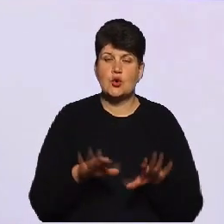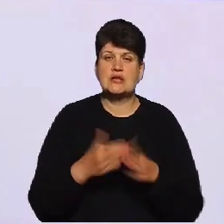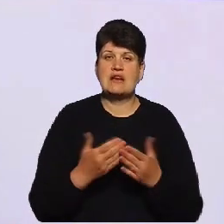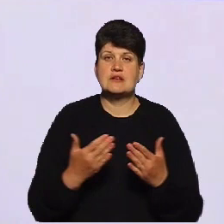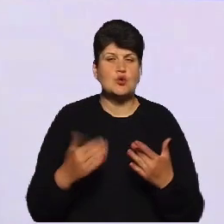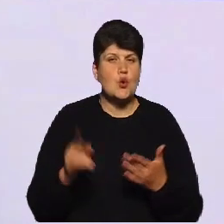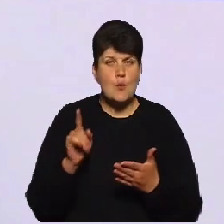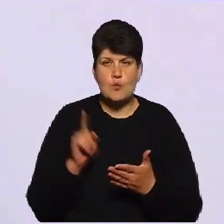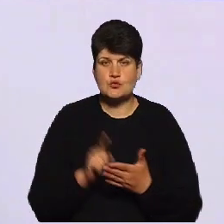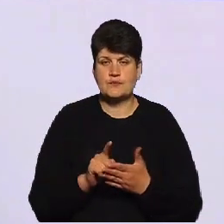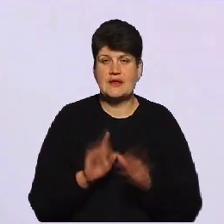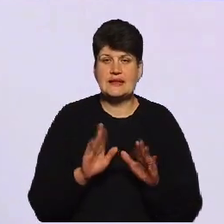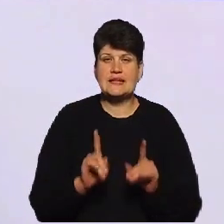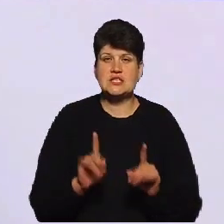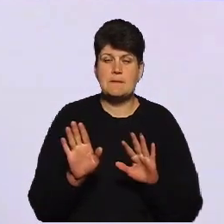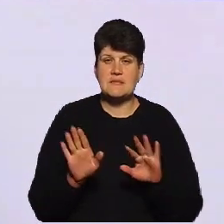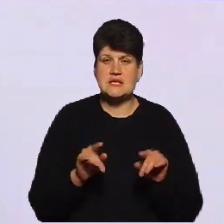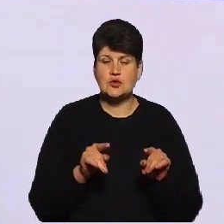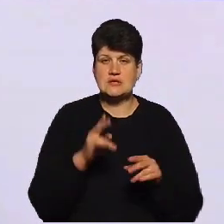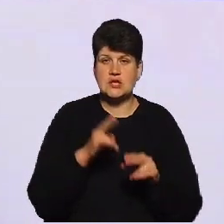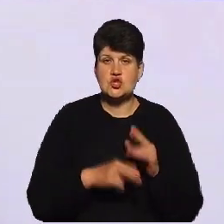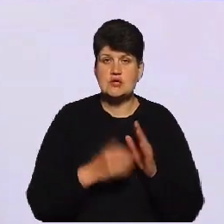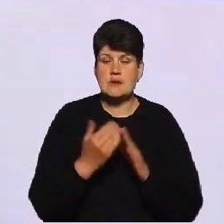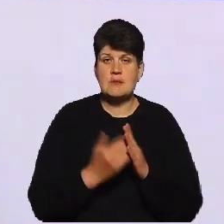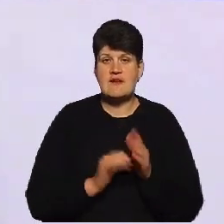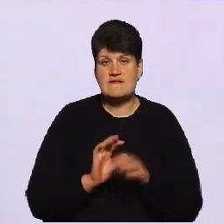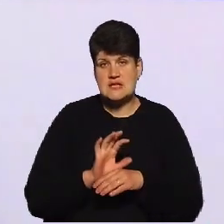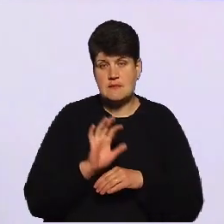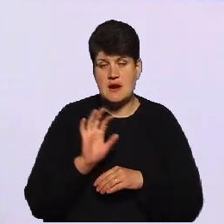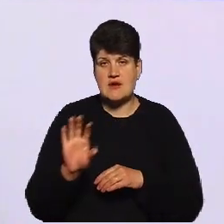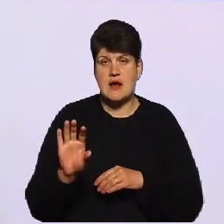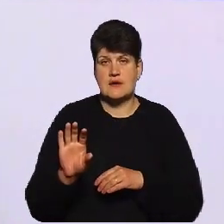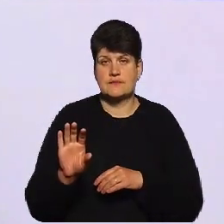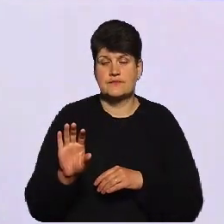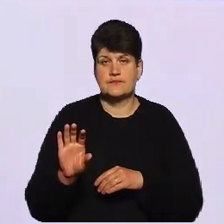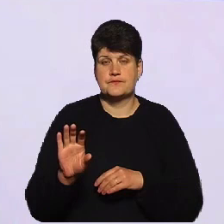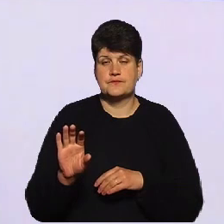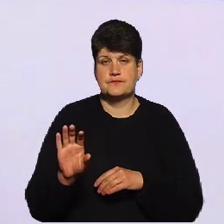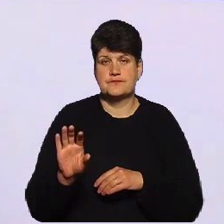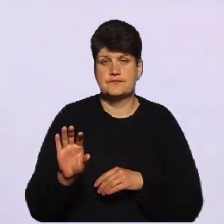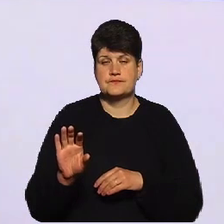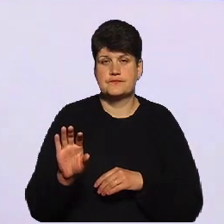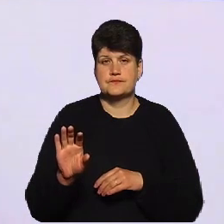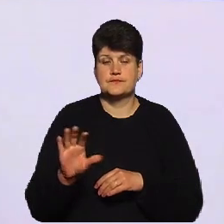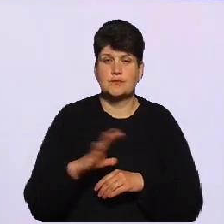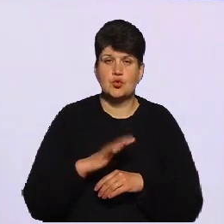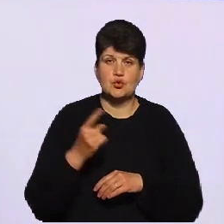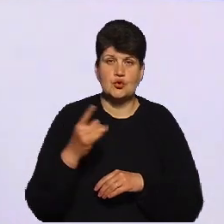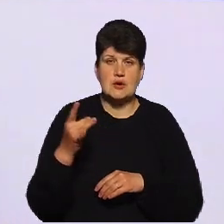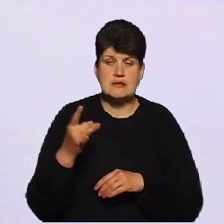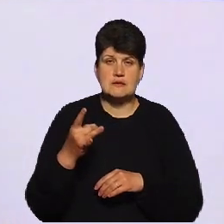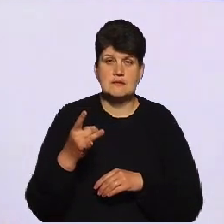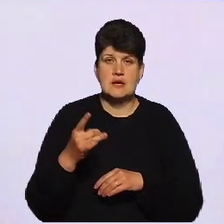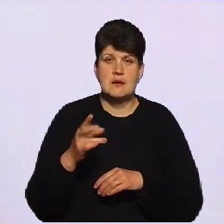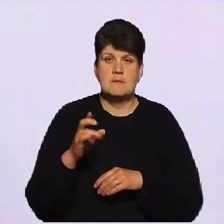лише після того, як завершується програма, ми їм відправляємо, ну, тобто, або було одного разу, ми просто в Берлін завезли всю